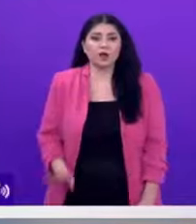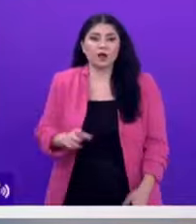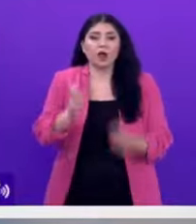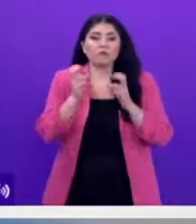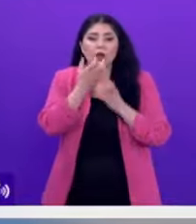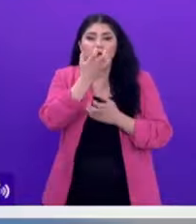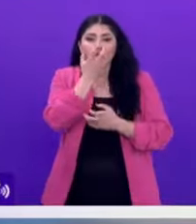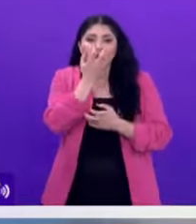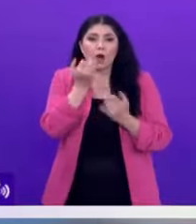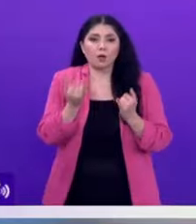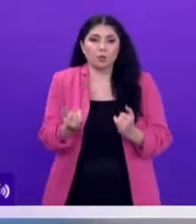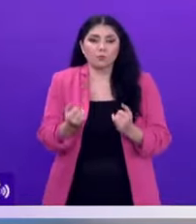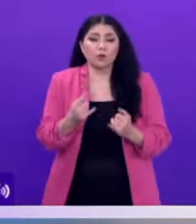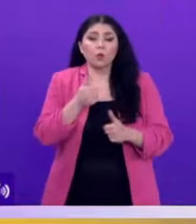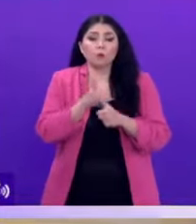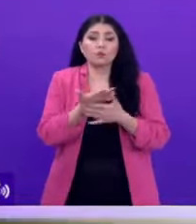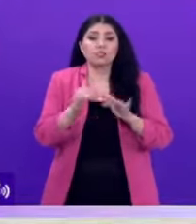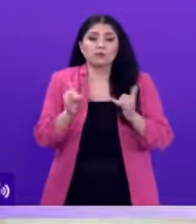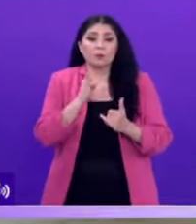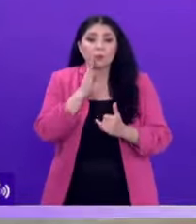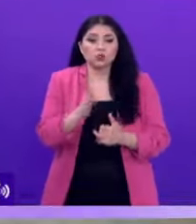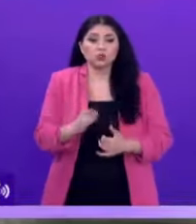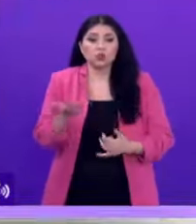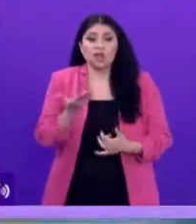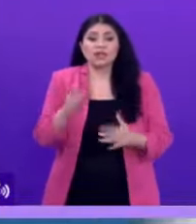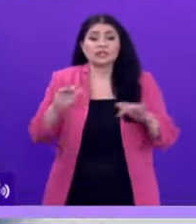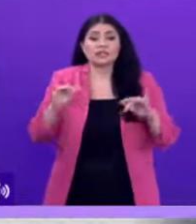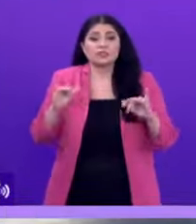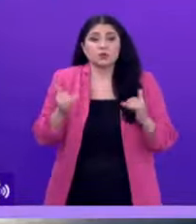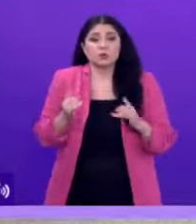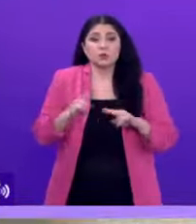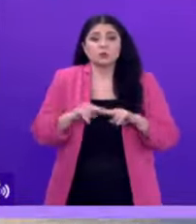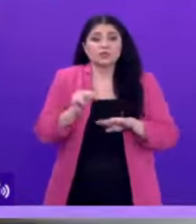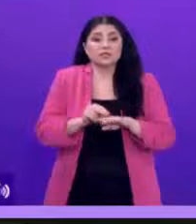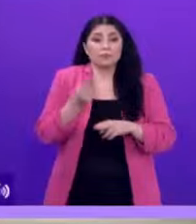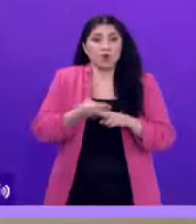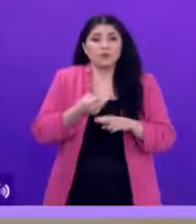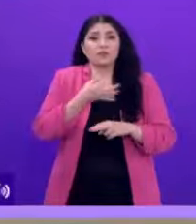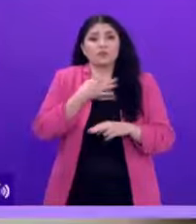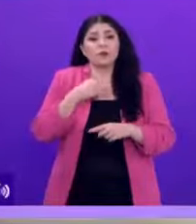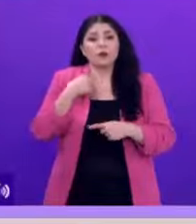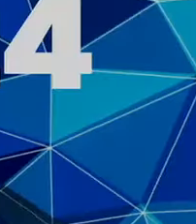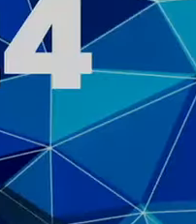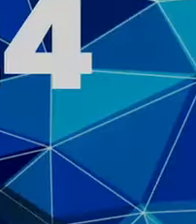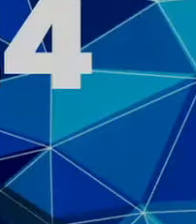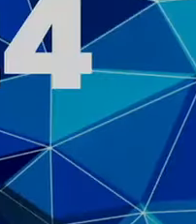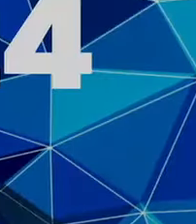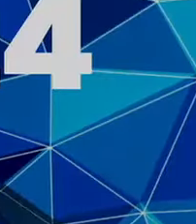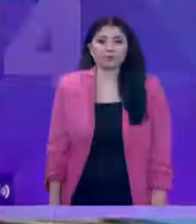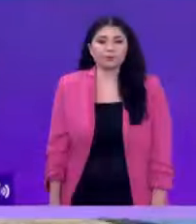intubată. Urmărim ce se întâmplă la Botoșani și care este starea pacienților și revenim la subiect.